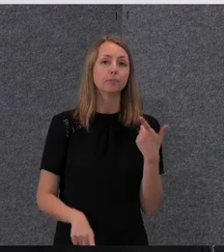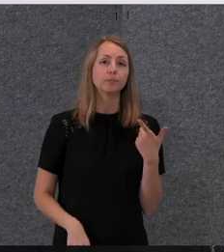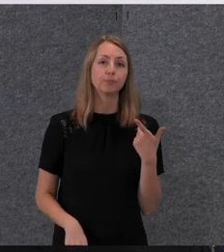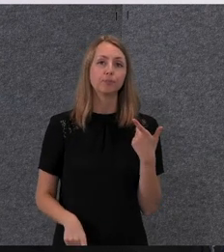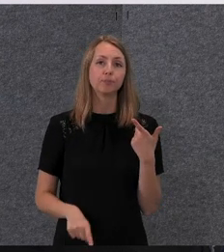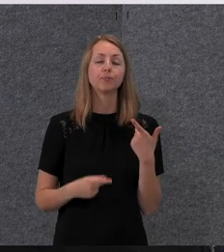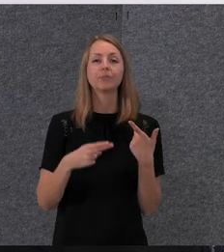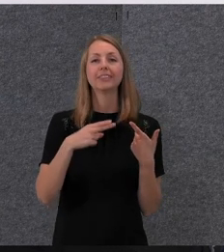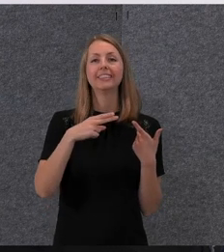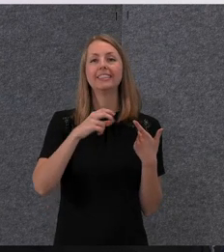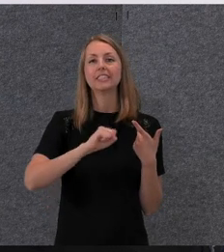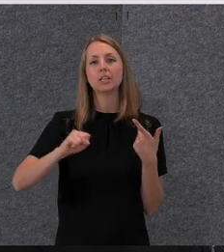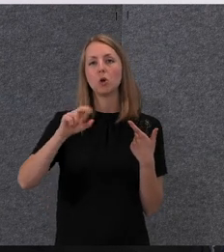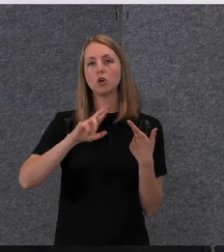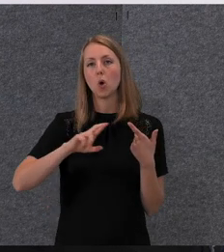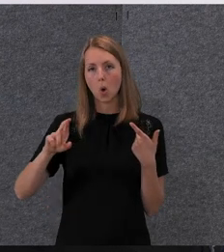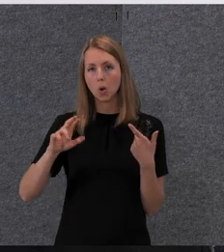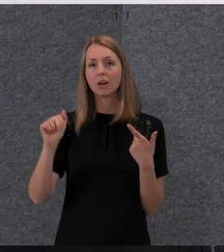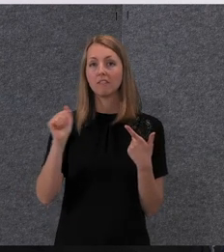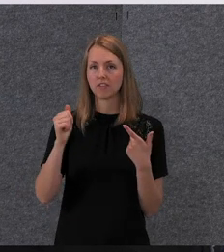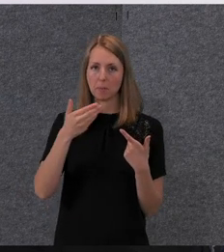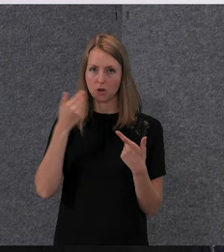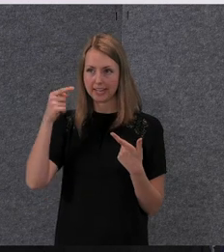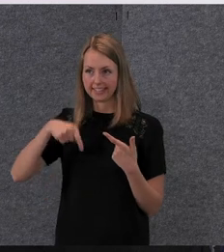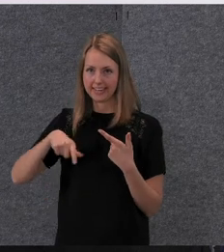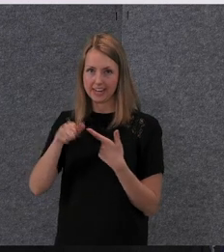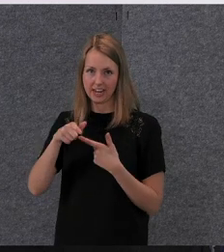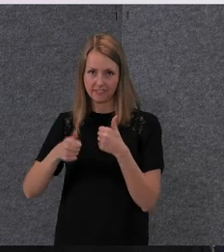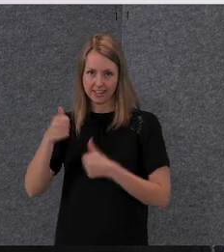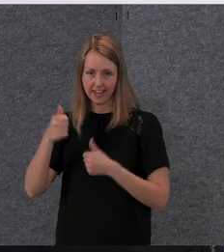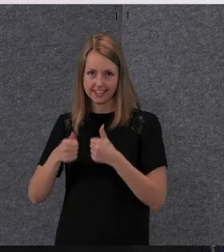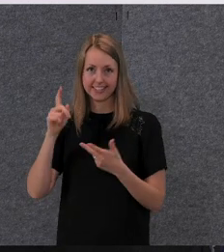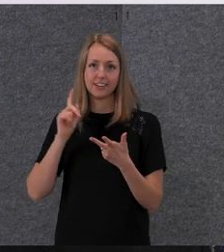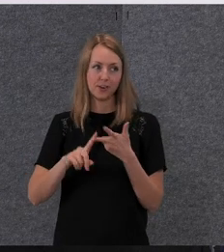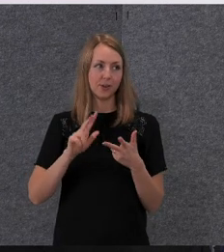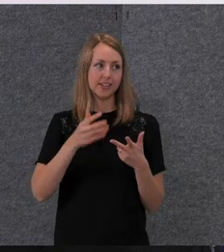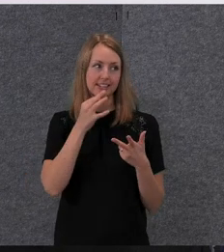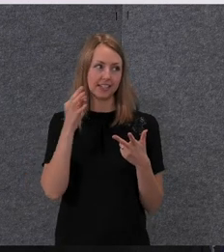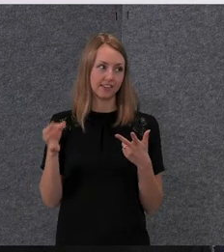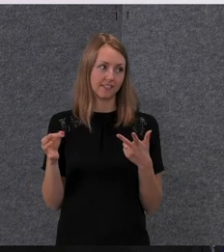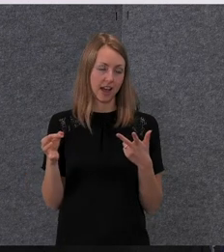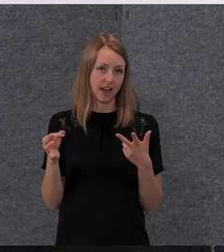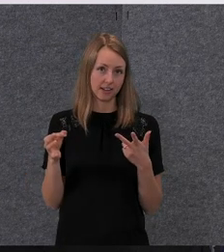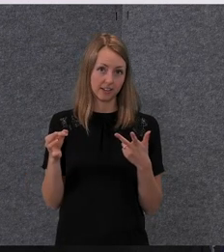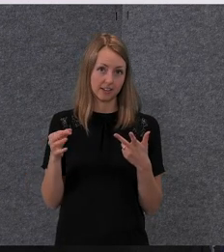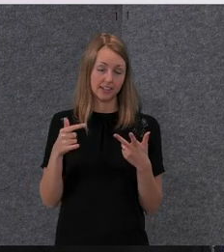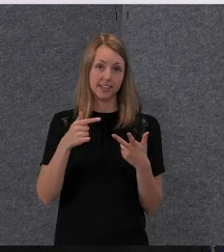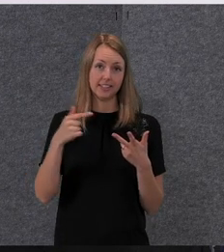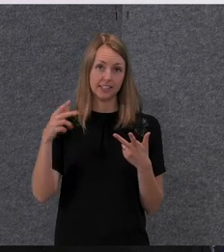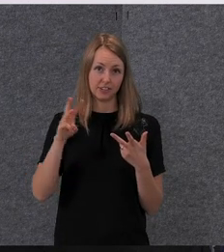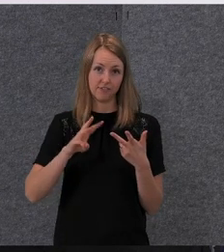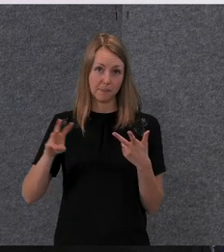kommt von Simon Rock. Warum kandidierst du aus Hessen hier in NRW? Und die dritte Frage von Thies